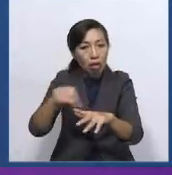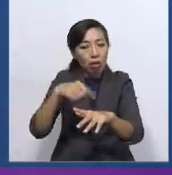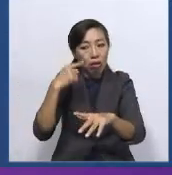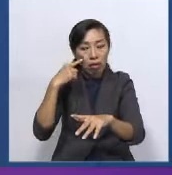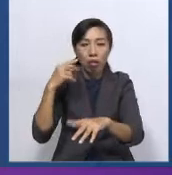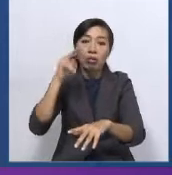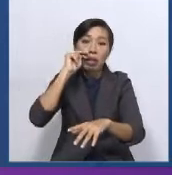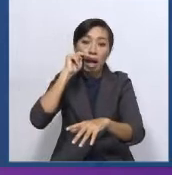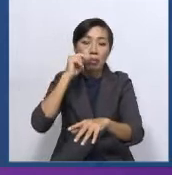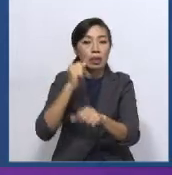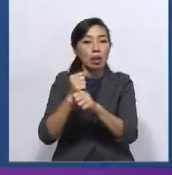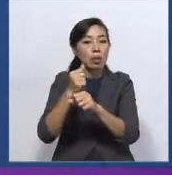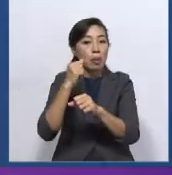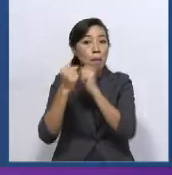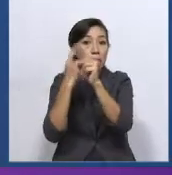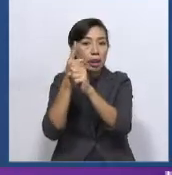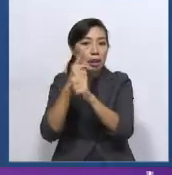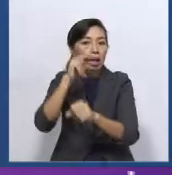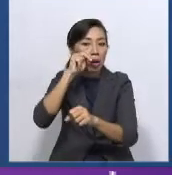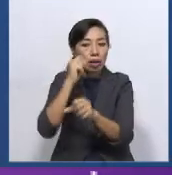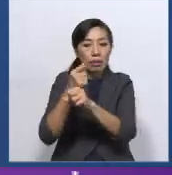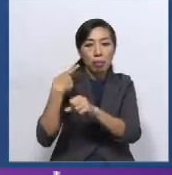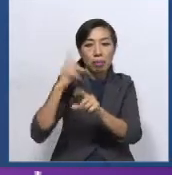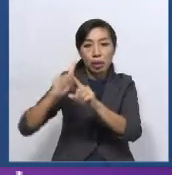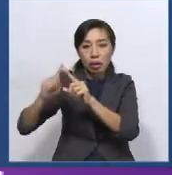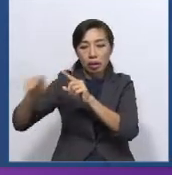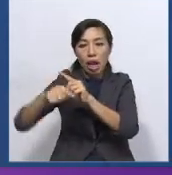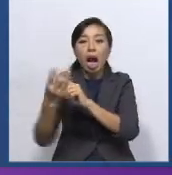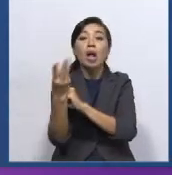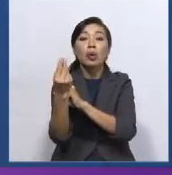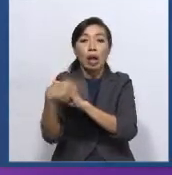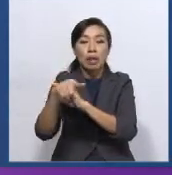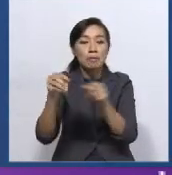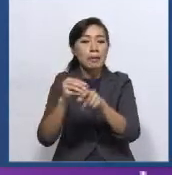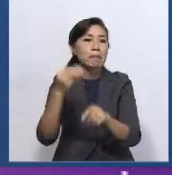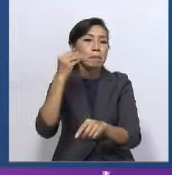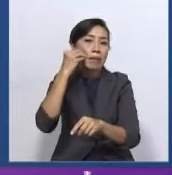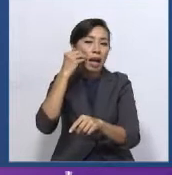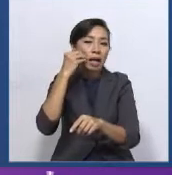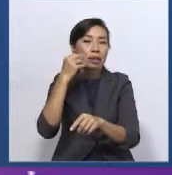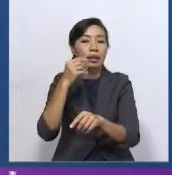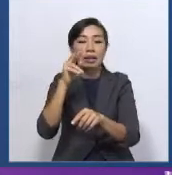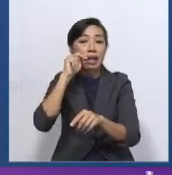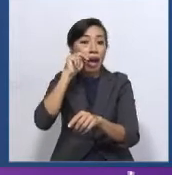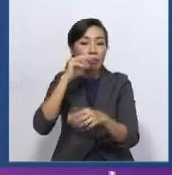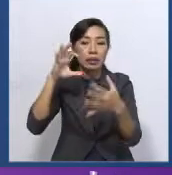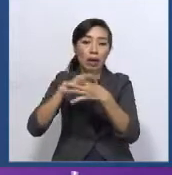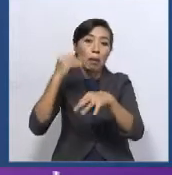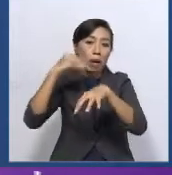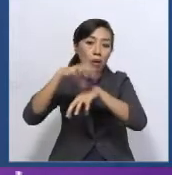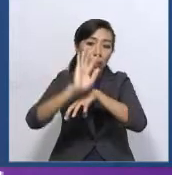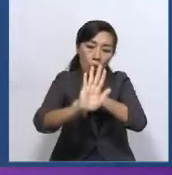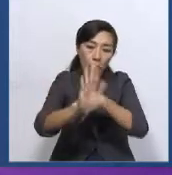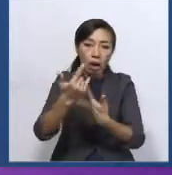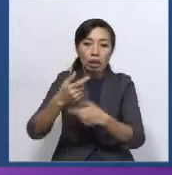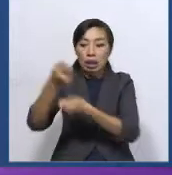ใช้น้ำปริมาณเท่าไหร่ในแต่ละปีนะครับไม่ว่าจะเป็นน้ำกินน้ำใช้ น้ำเกษตรนะครับซึ่งการทำข้อมูลตรงนี้ท